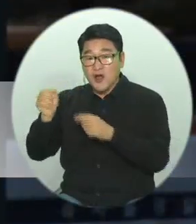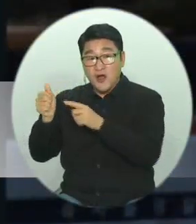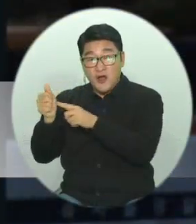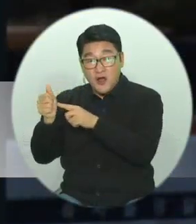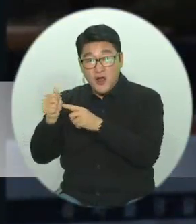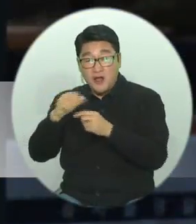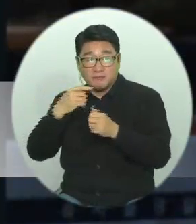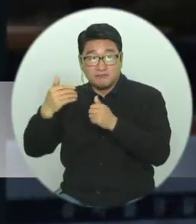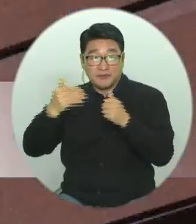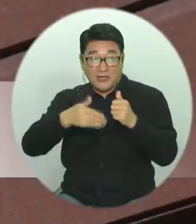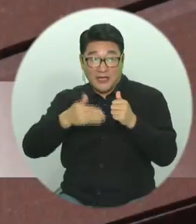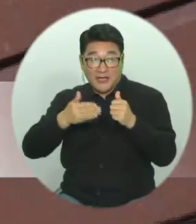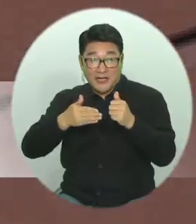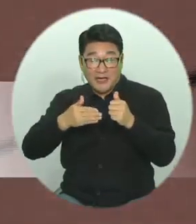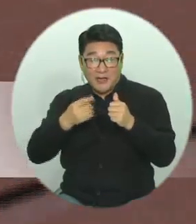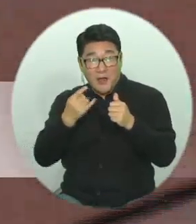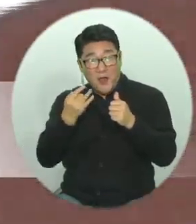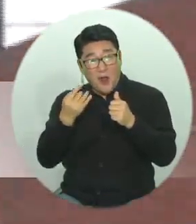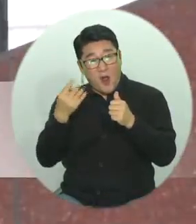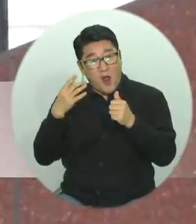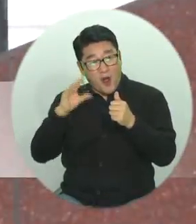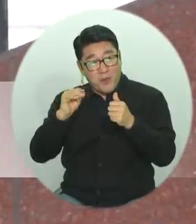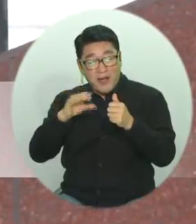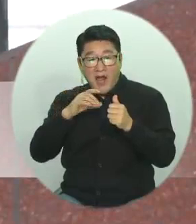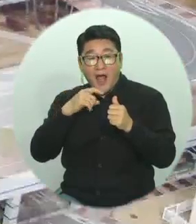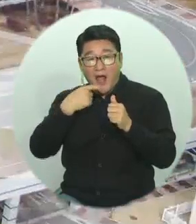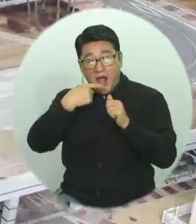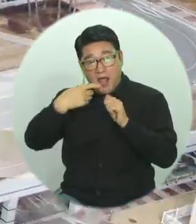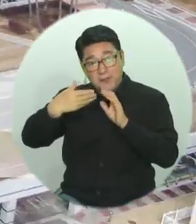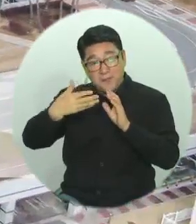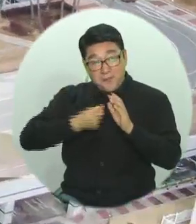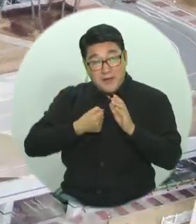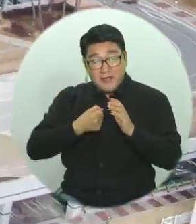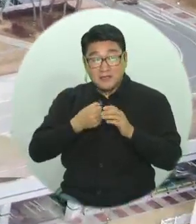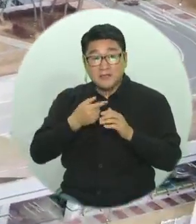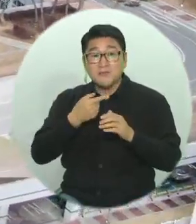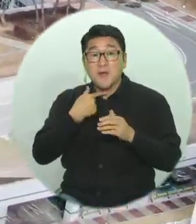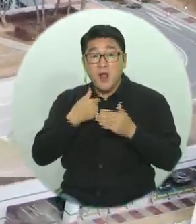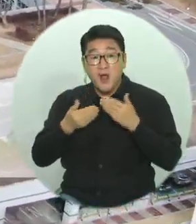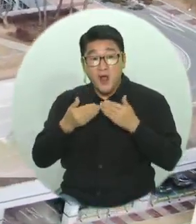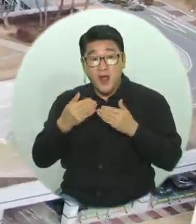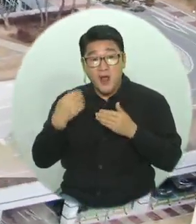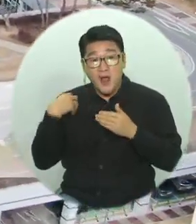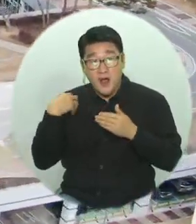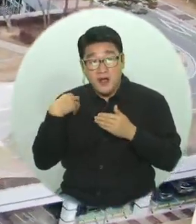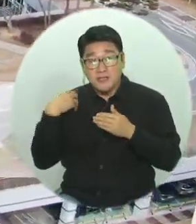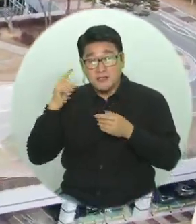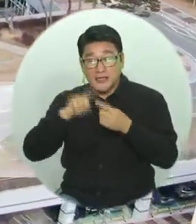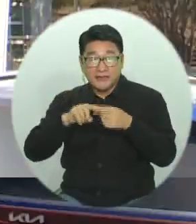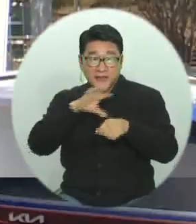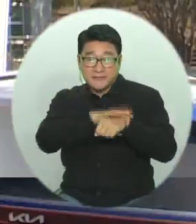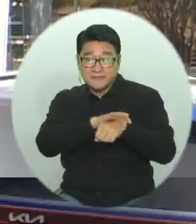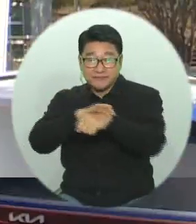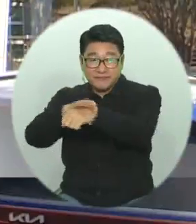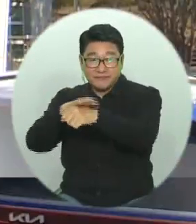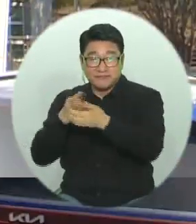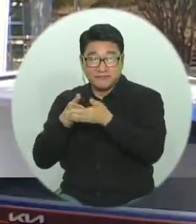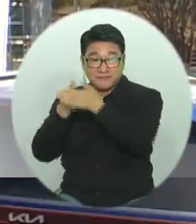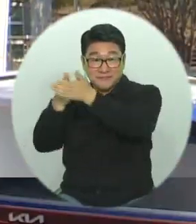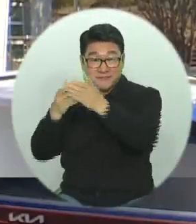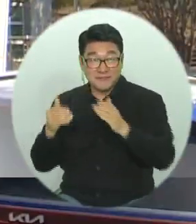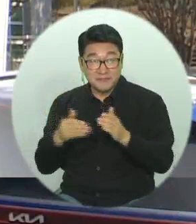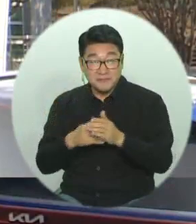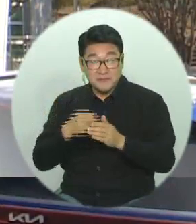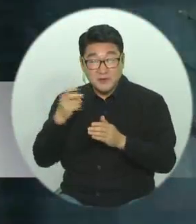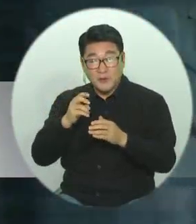청탁을 받고 수천만 원을 건내받은 혐의로 전직 경무관의 대해 구속 영장을 청구했습니다